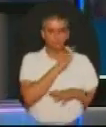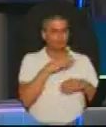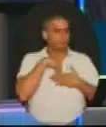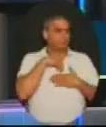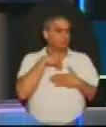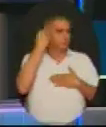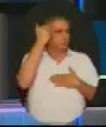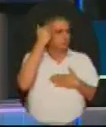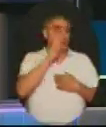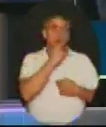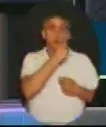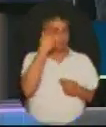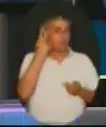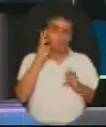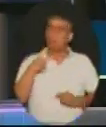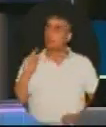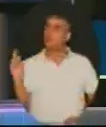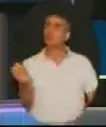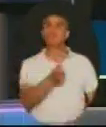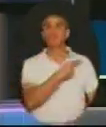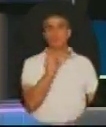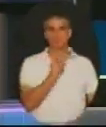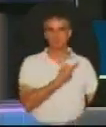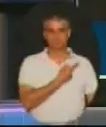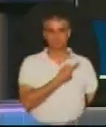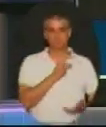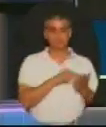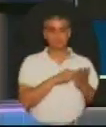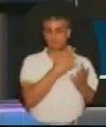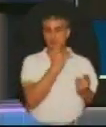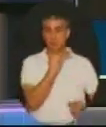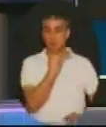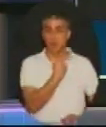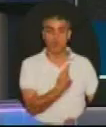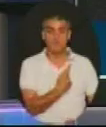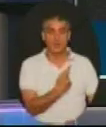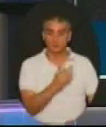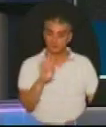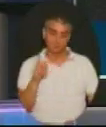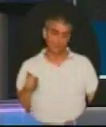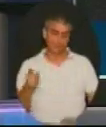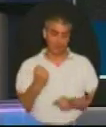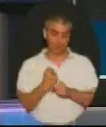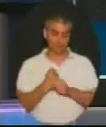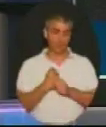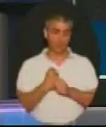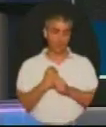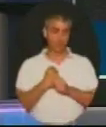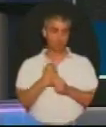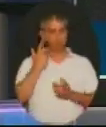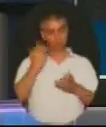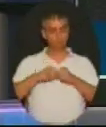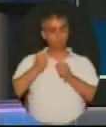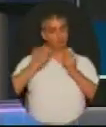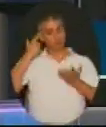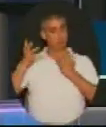סודות. הוא יודע יותר ממני ויותר ממך ויותר מכל אחד אחר, ולכן כשהוא אומר, נתניהו גרם בשיקול הדעת